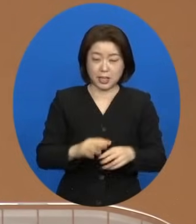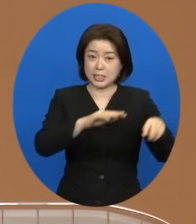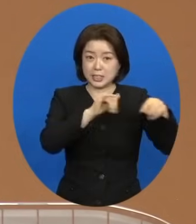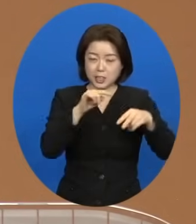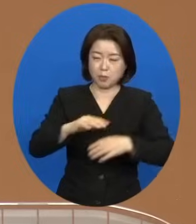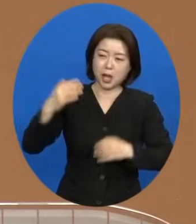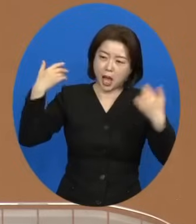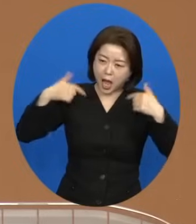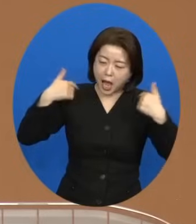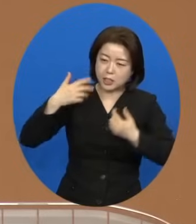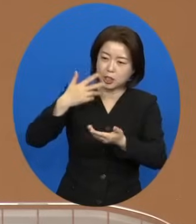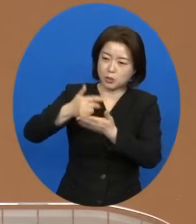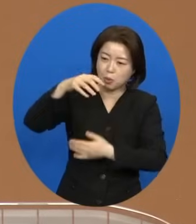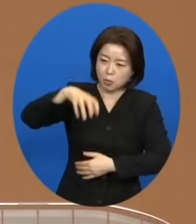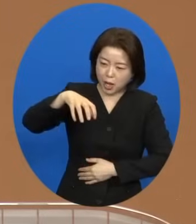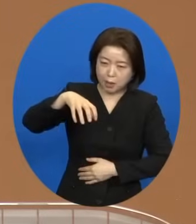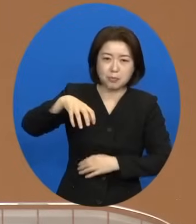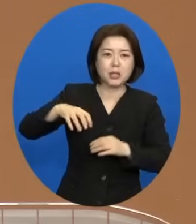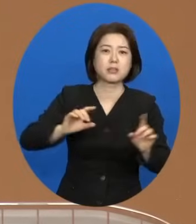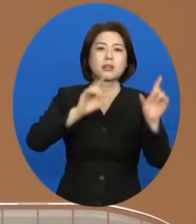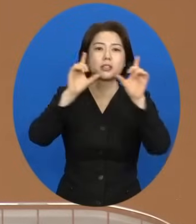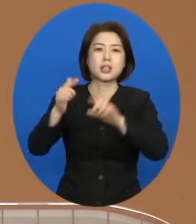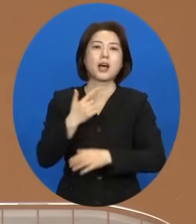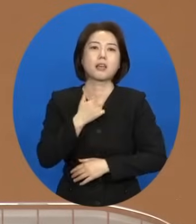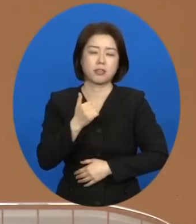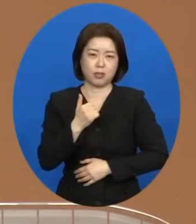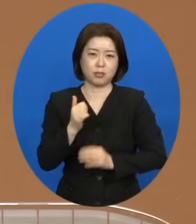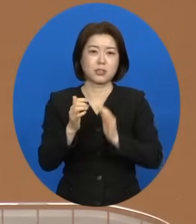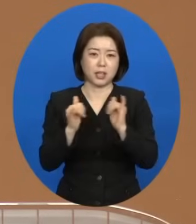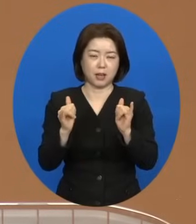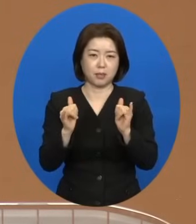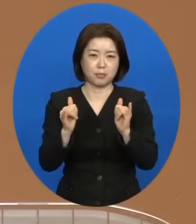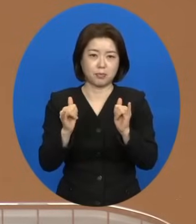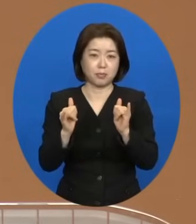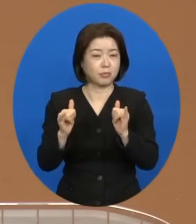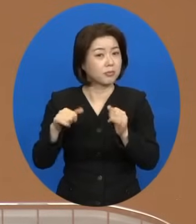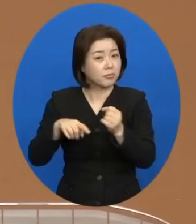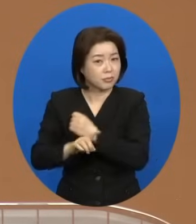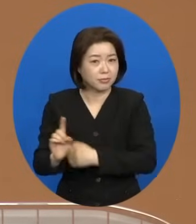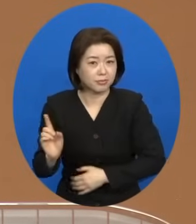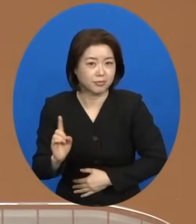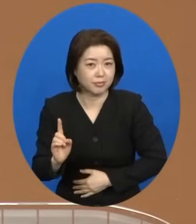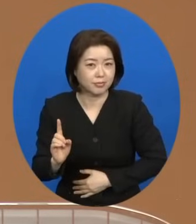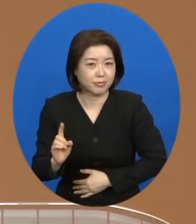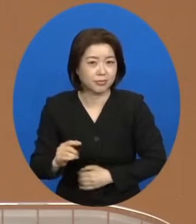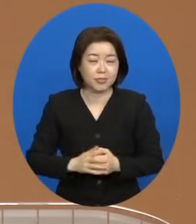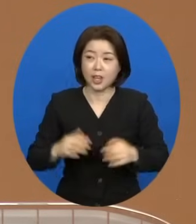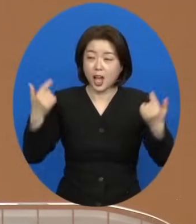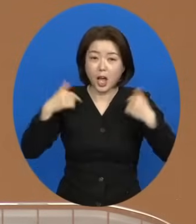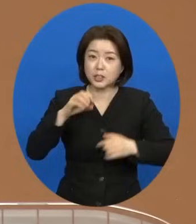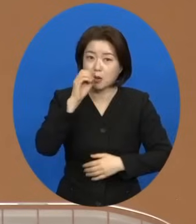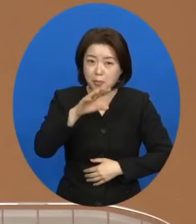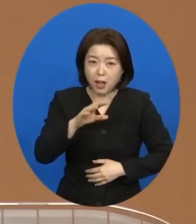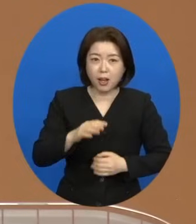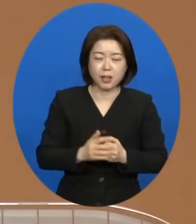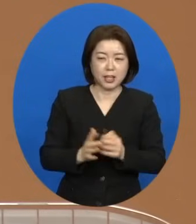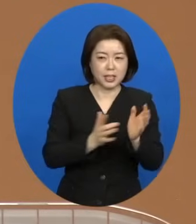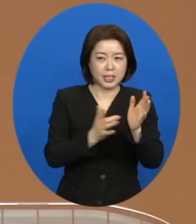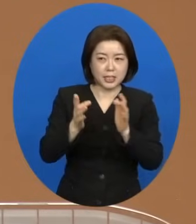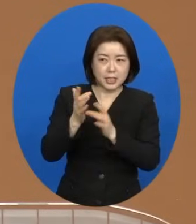앞에서 살았던 사람입니다 아멘 여호와 앞에서 이게 무슨 뜻이죠 우리가 늘 얘기했던 것처럼 늘